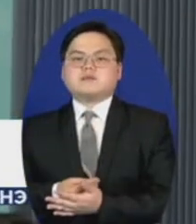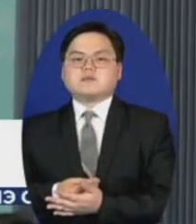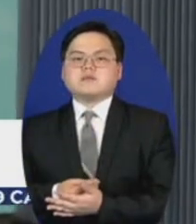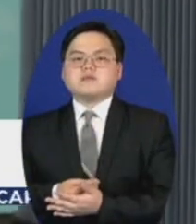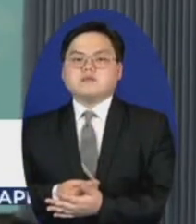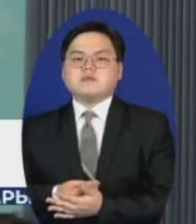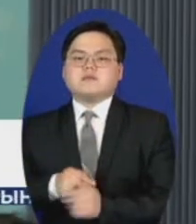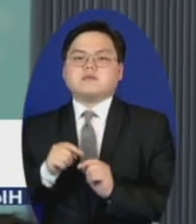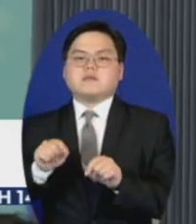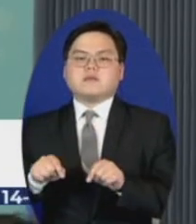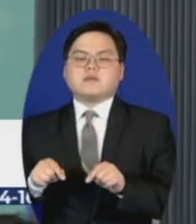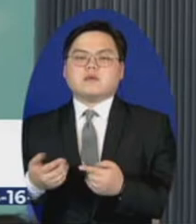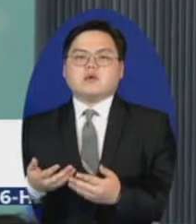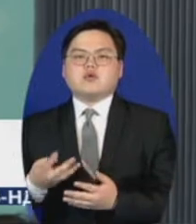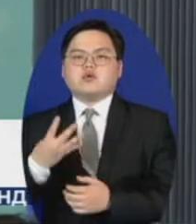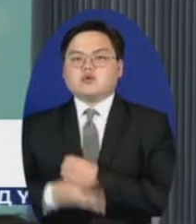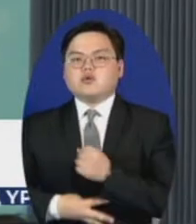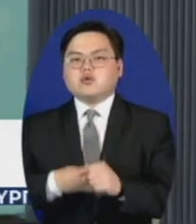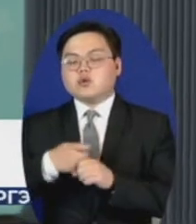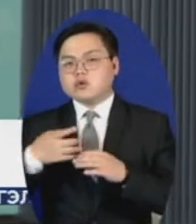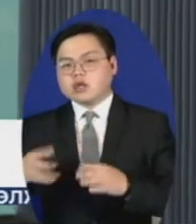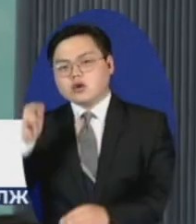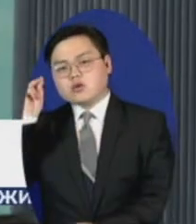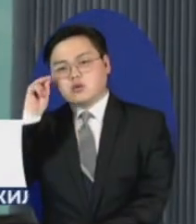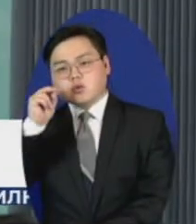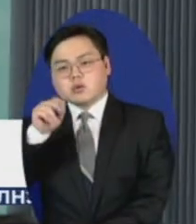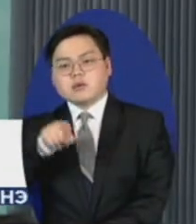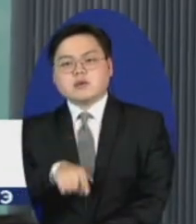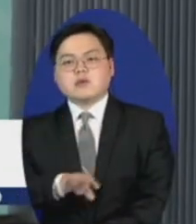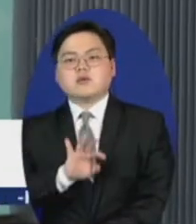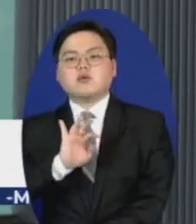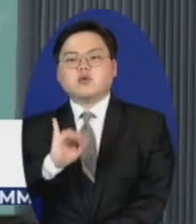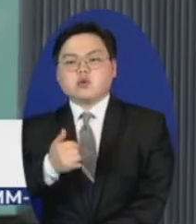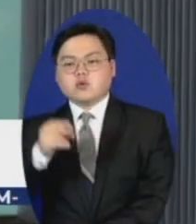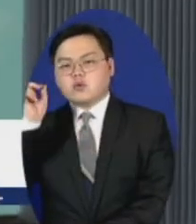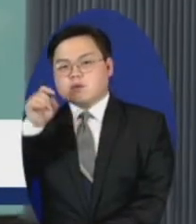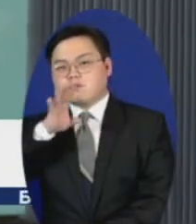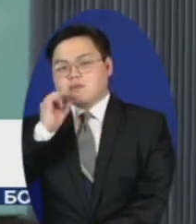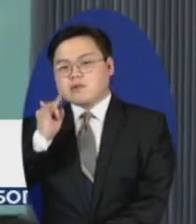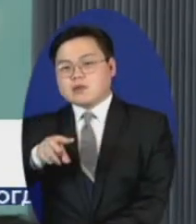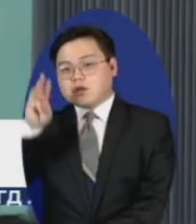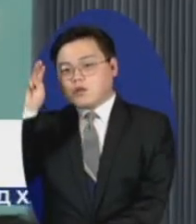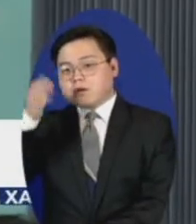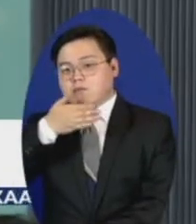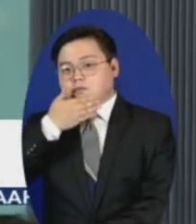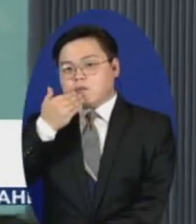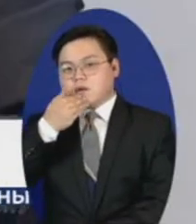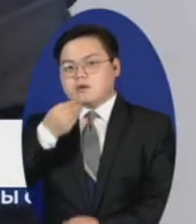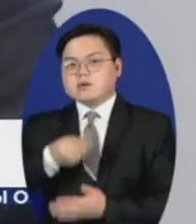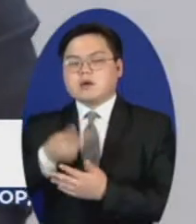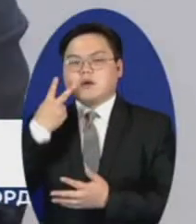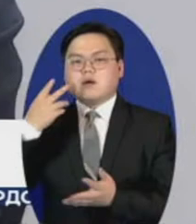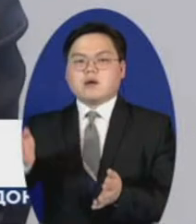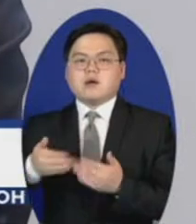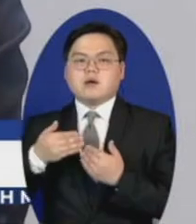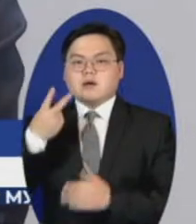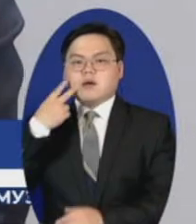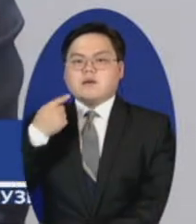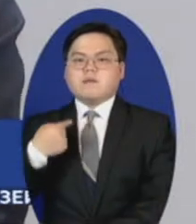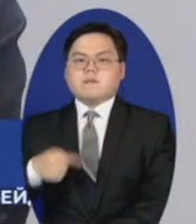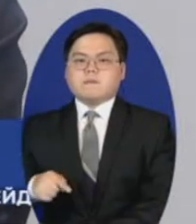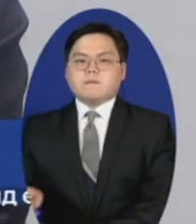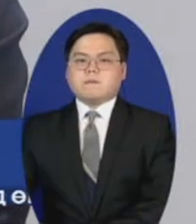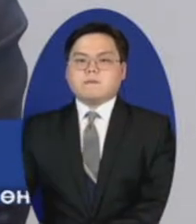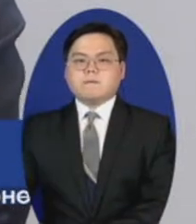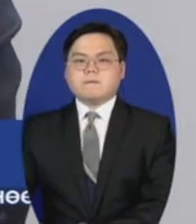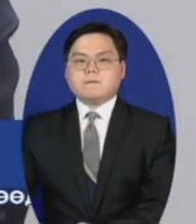одоо 4 жил сурч байхдаа юу сурсан юм бэ гэдэг юм нь ерөөс ил тод байдгүй. Тэр маш шаардтай байдаг. Магаш бид нар